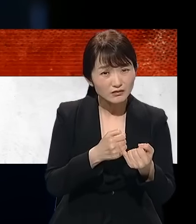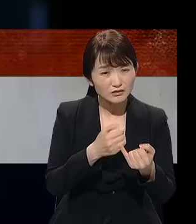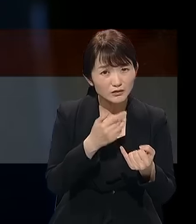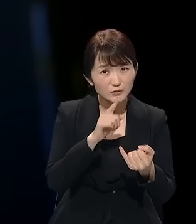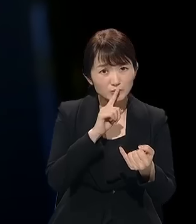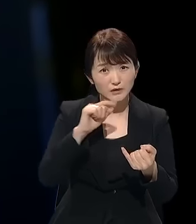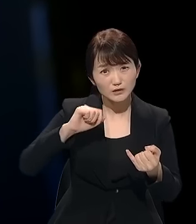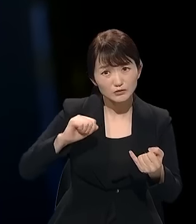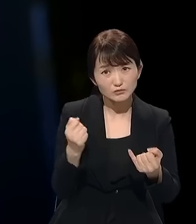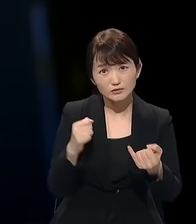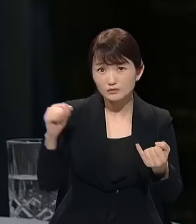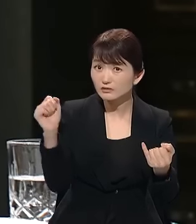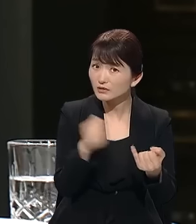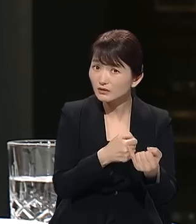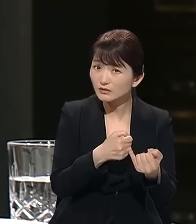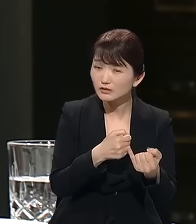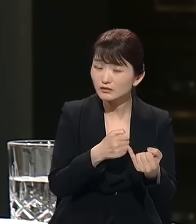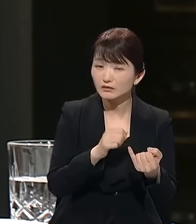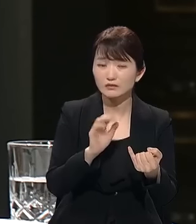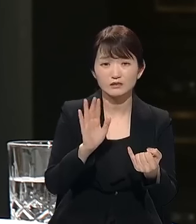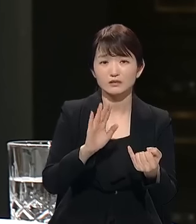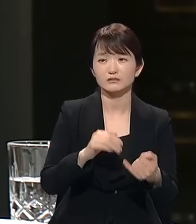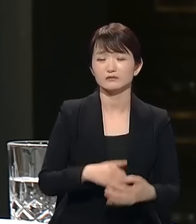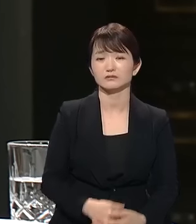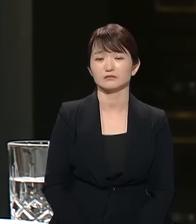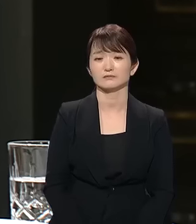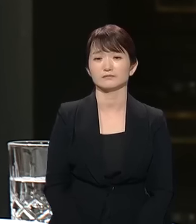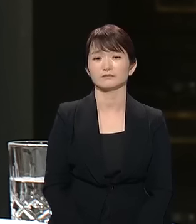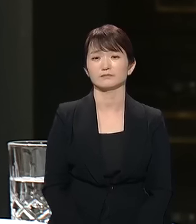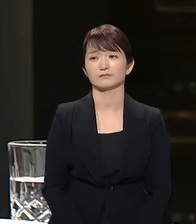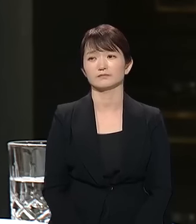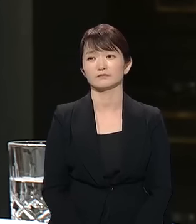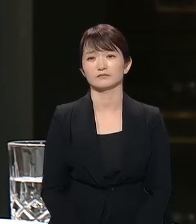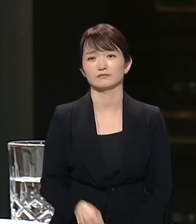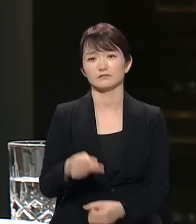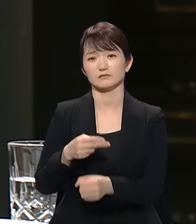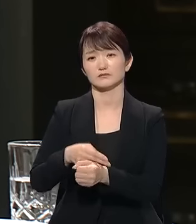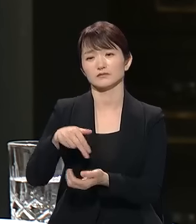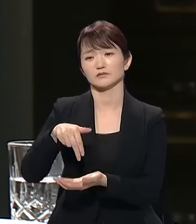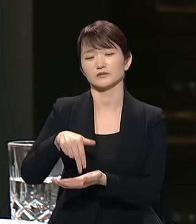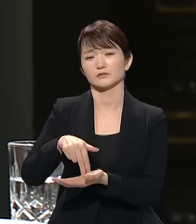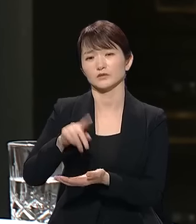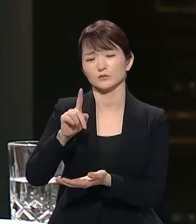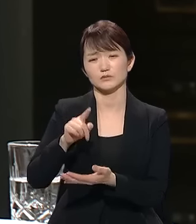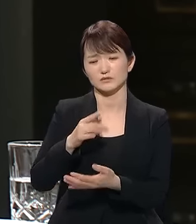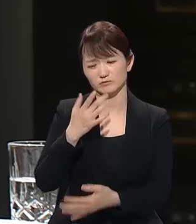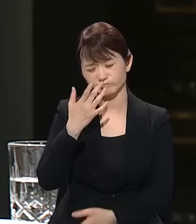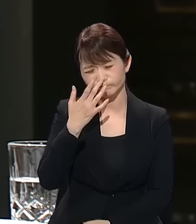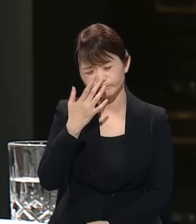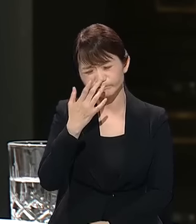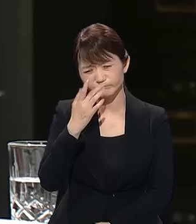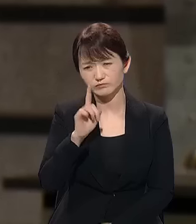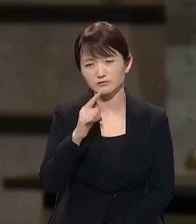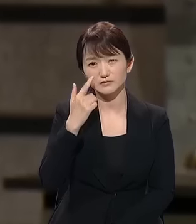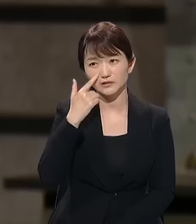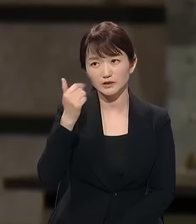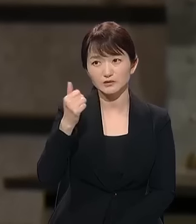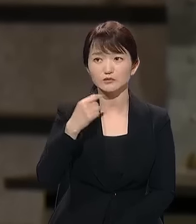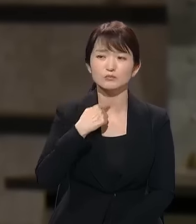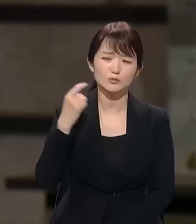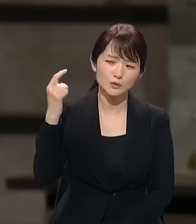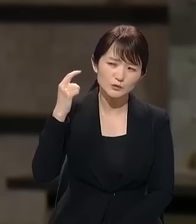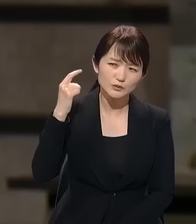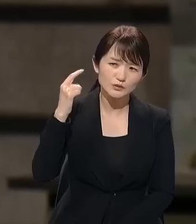거지? 자, 교수님, 전 이해가 안 가요. 뭐예요? 글쎄요, 아버지 목소리 톤을